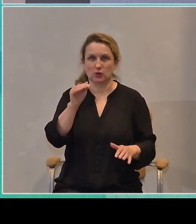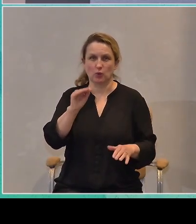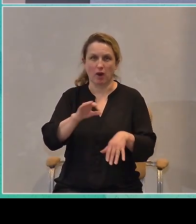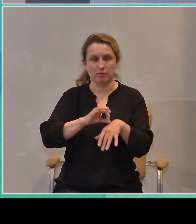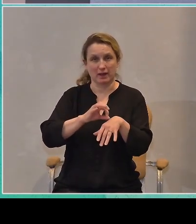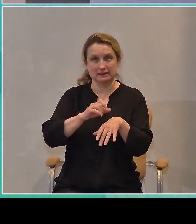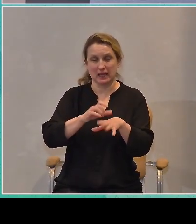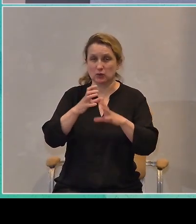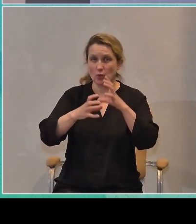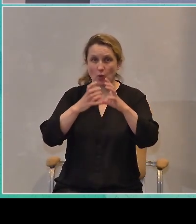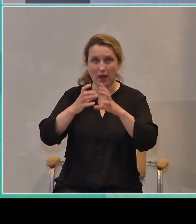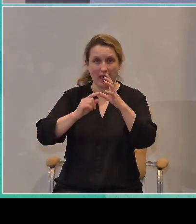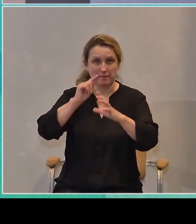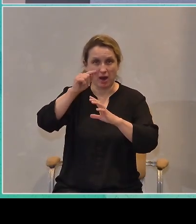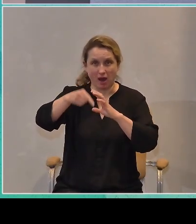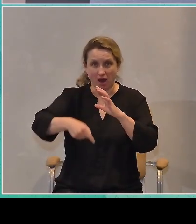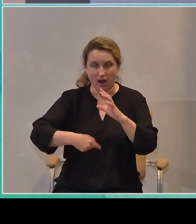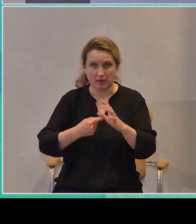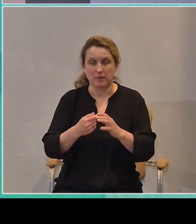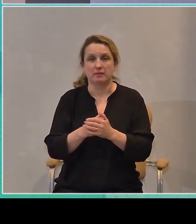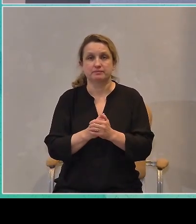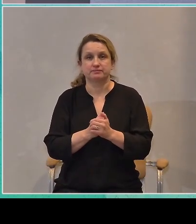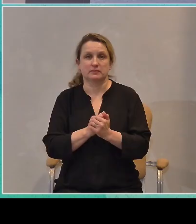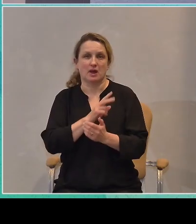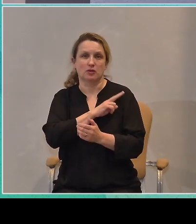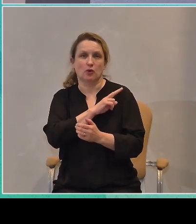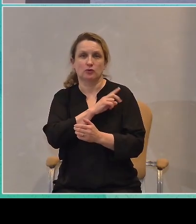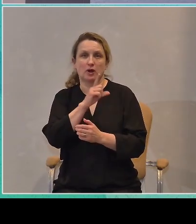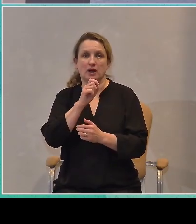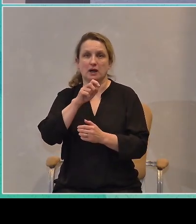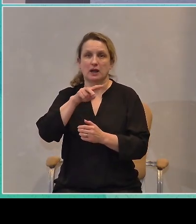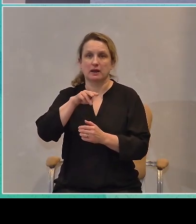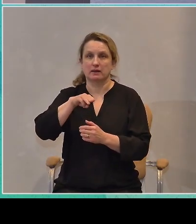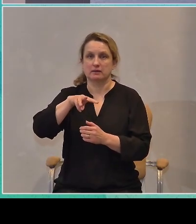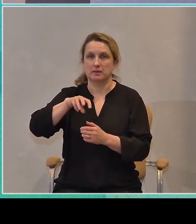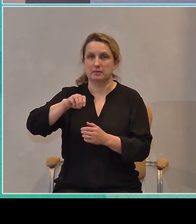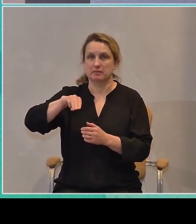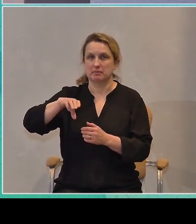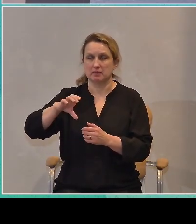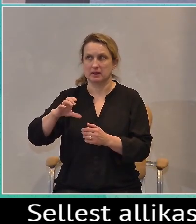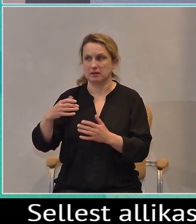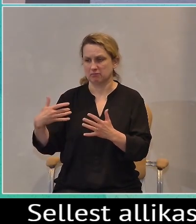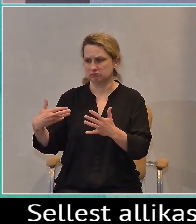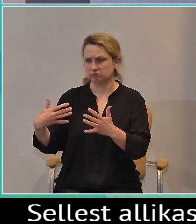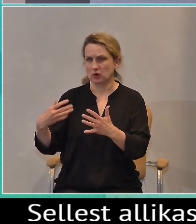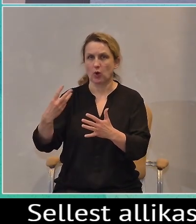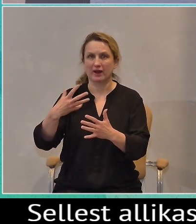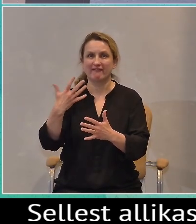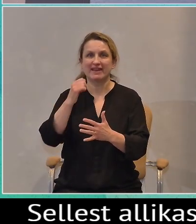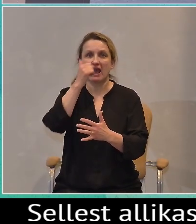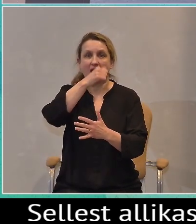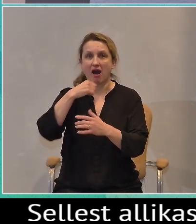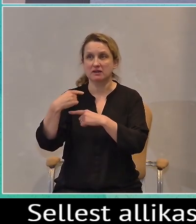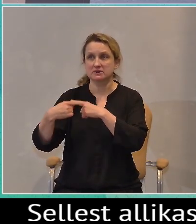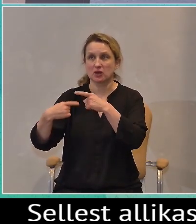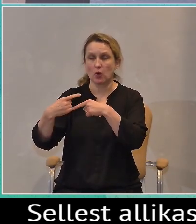ja doktor Aama Lehtmetsa andmetel siis Eestis on diagnoositud viimase 35 aasta jooksul diagnoositud